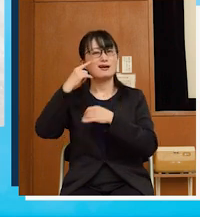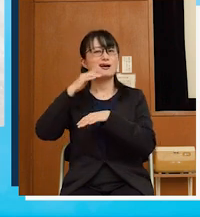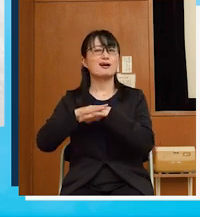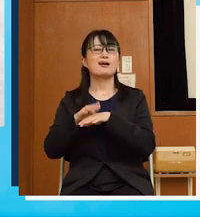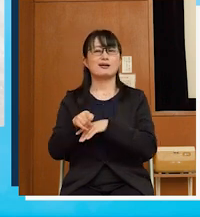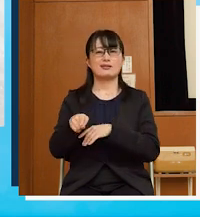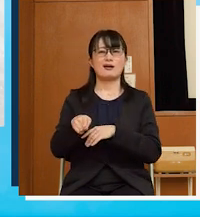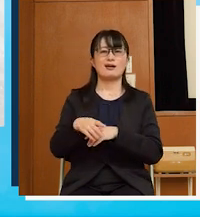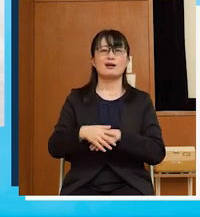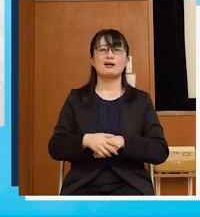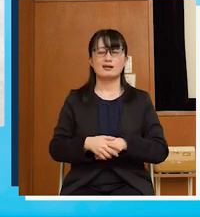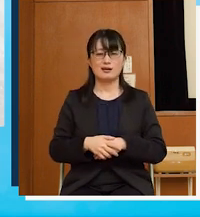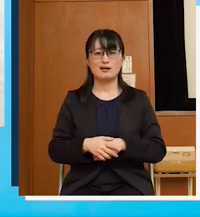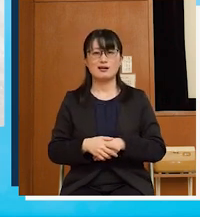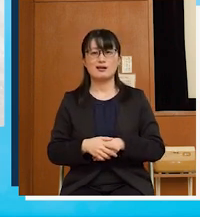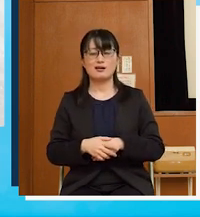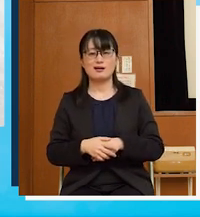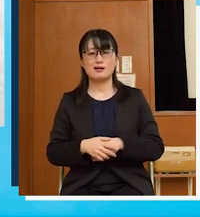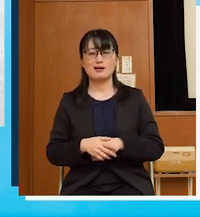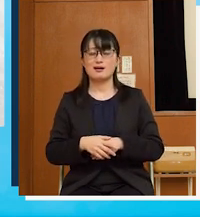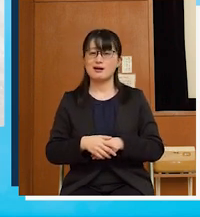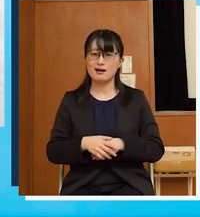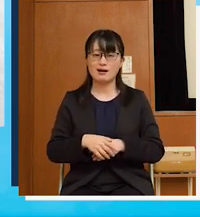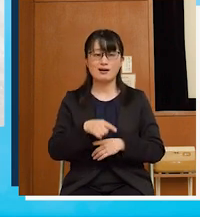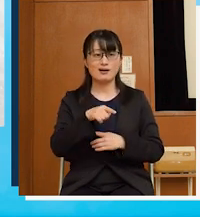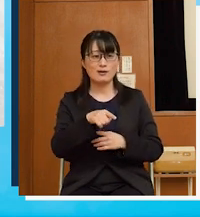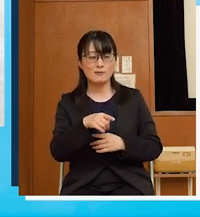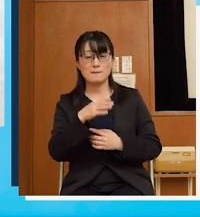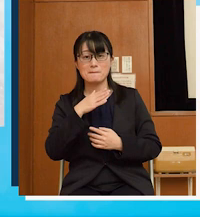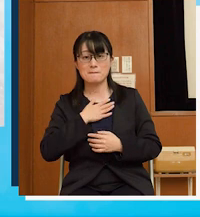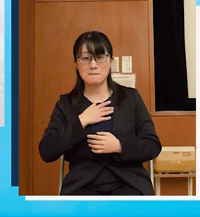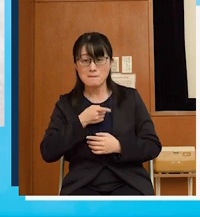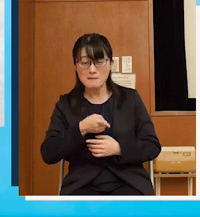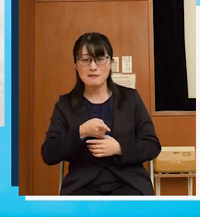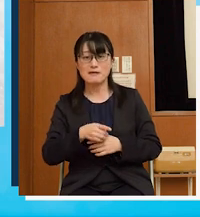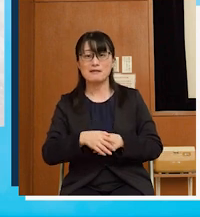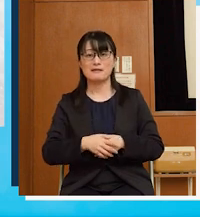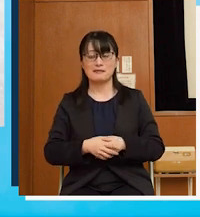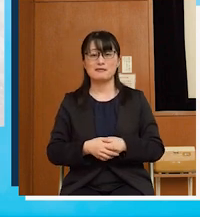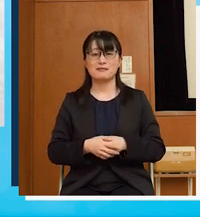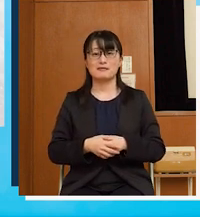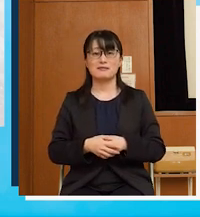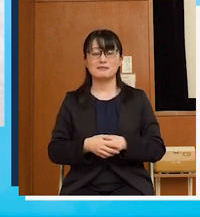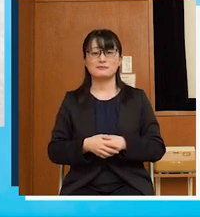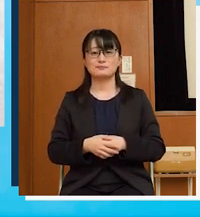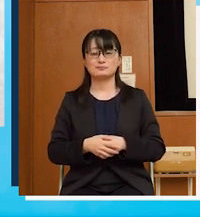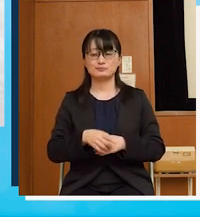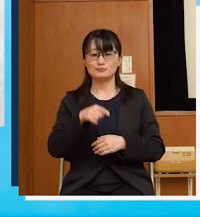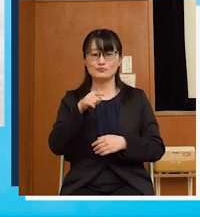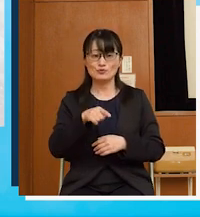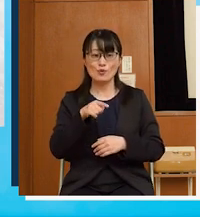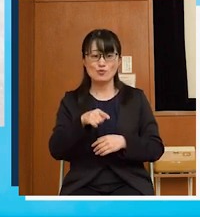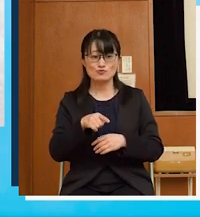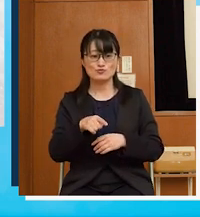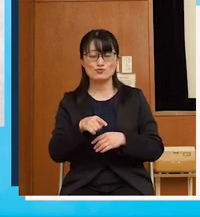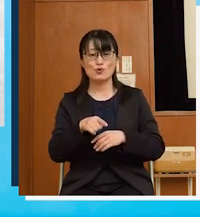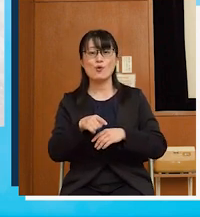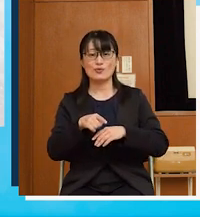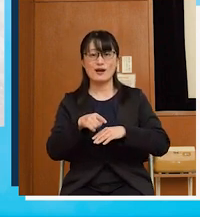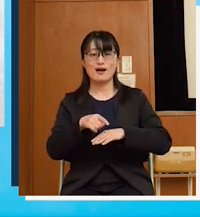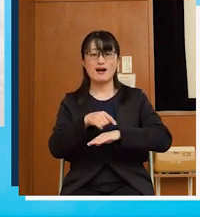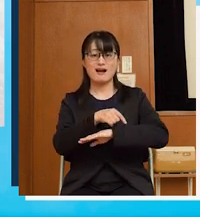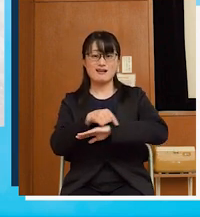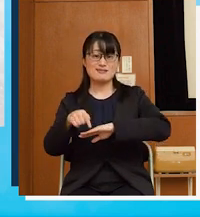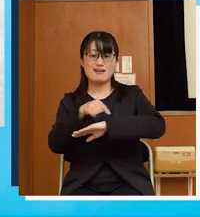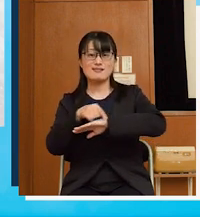な思うですそれを理不尽と言わして何を理不尽というのでかこういう政策が成り立つこと自体が日本の